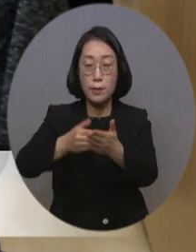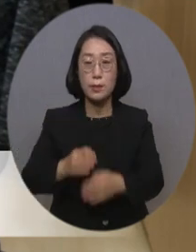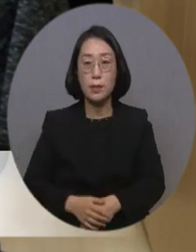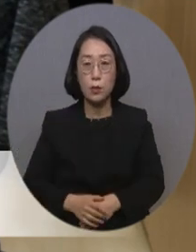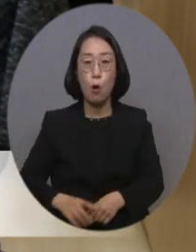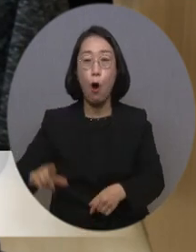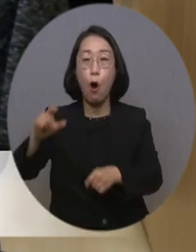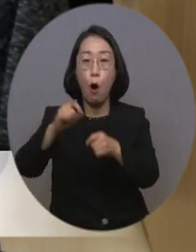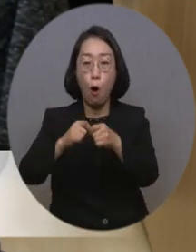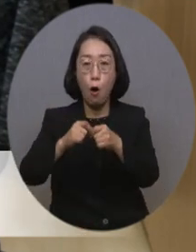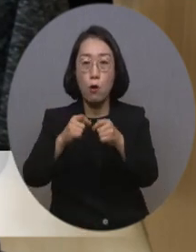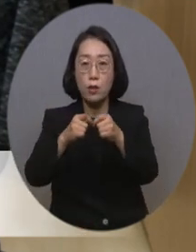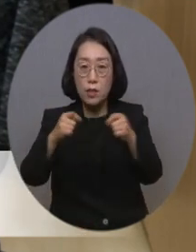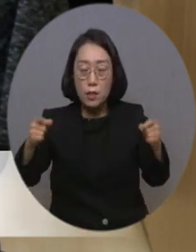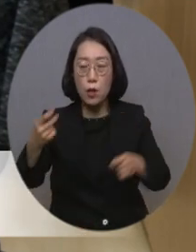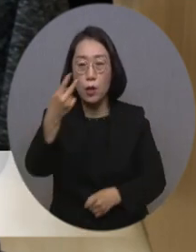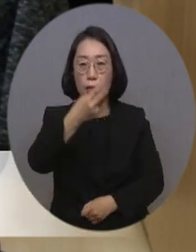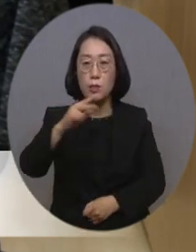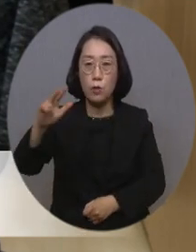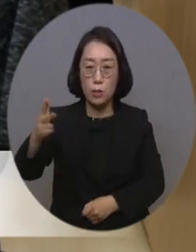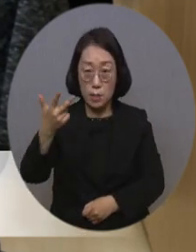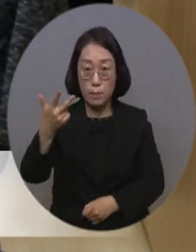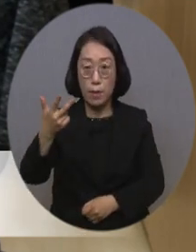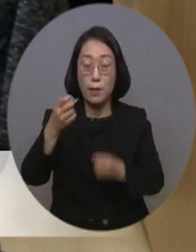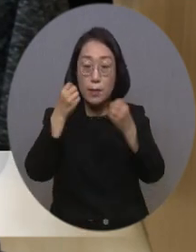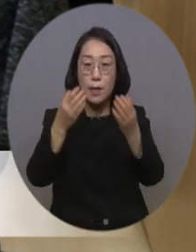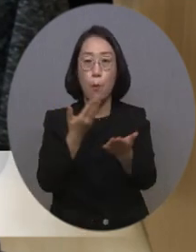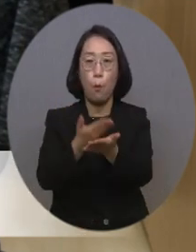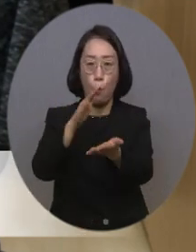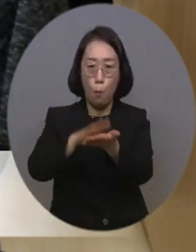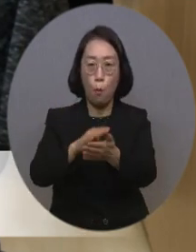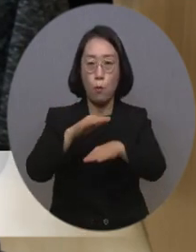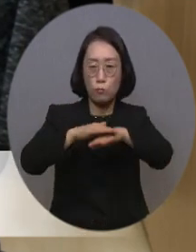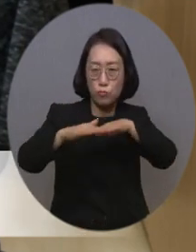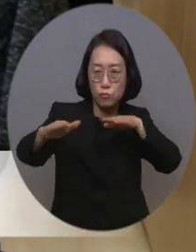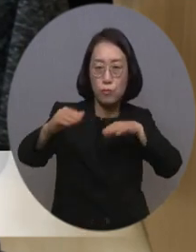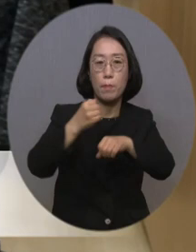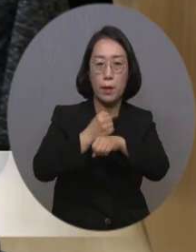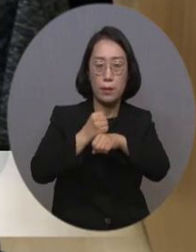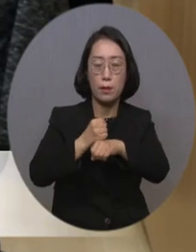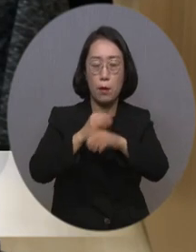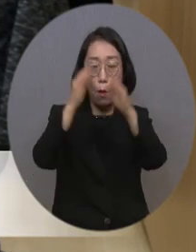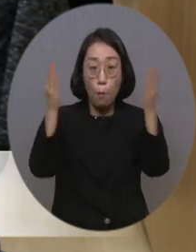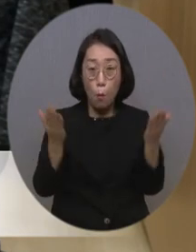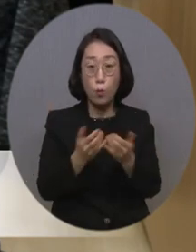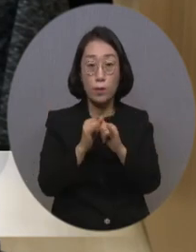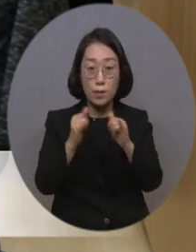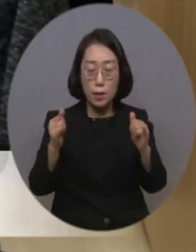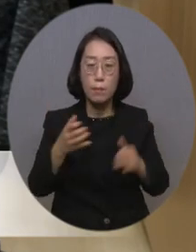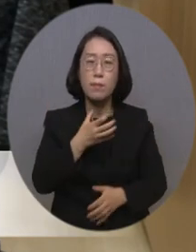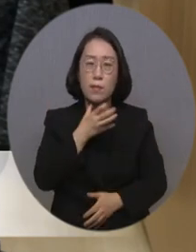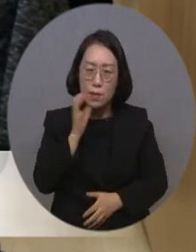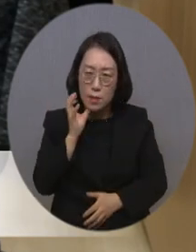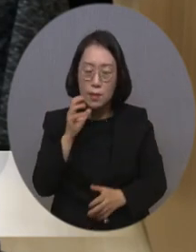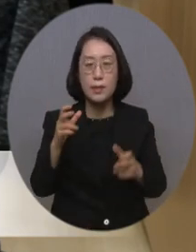2025년까지 2,700m를 개설할 계획이었습니다. 모든 시민이 노약자